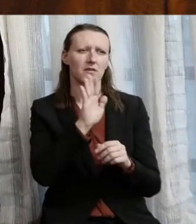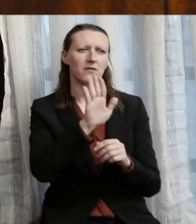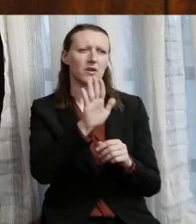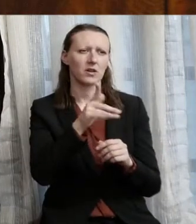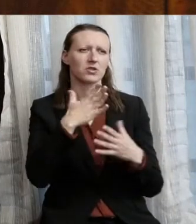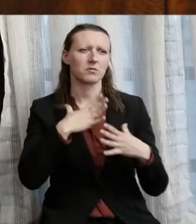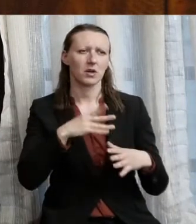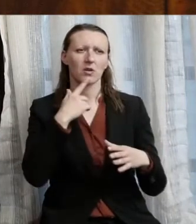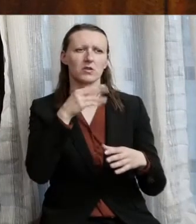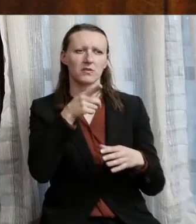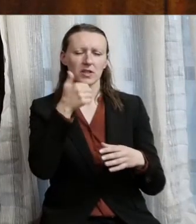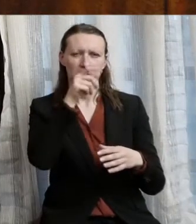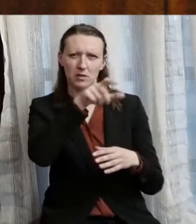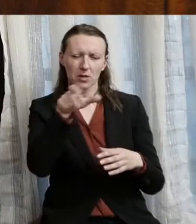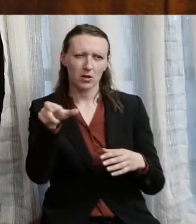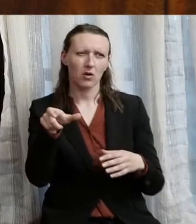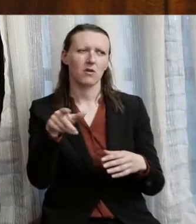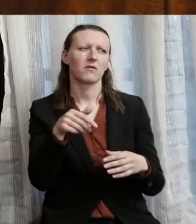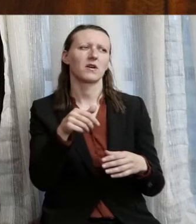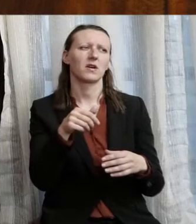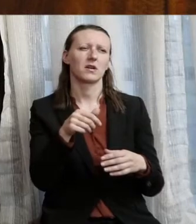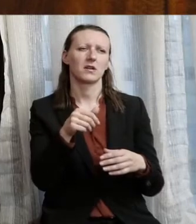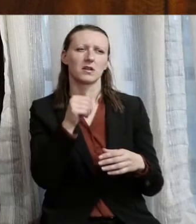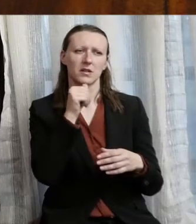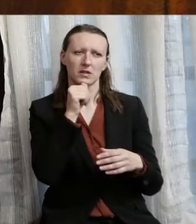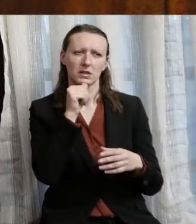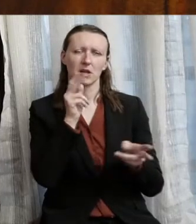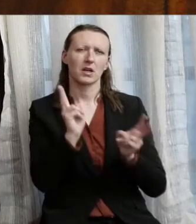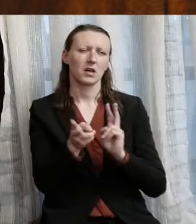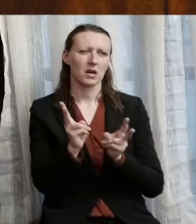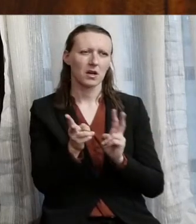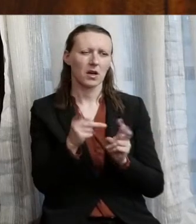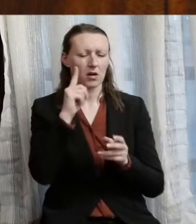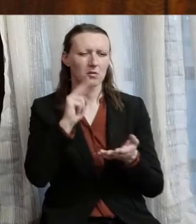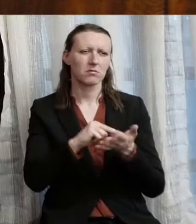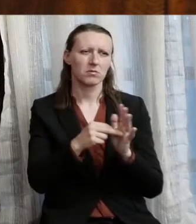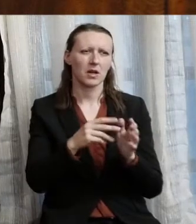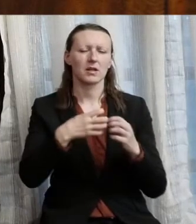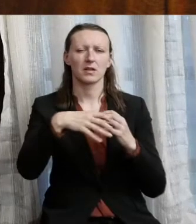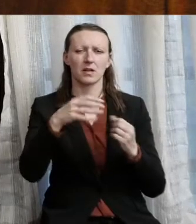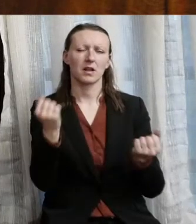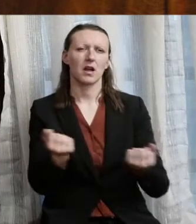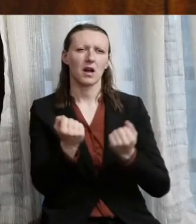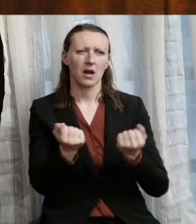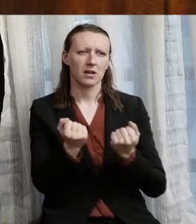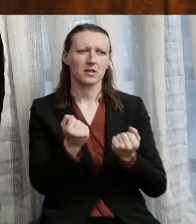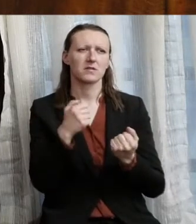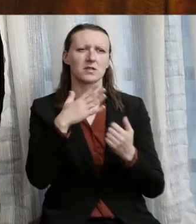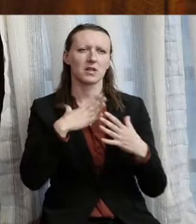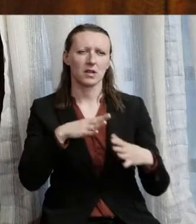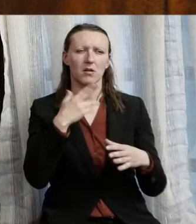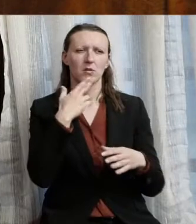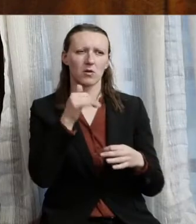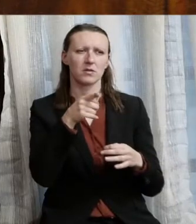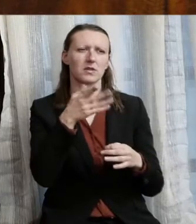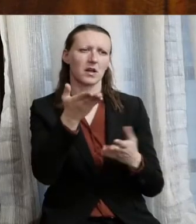vašim tijelom koje ste vi imenovali i na koji način planirate daljnje aktivnosti sa tijelom